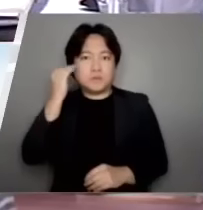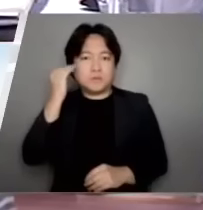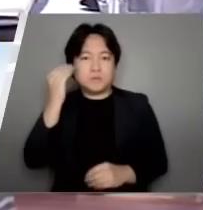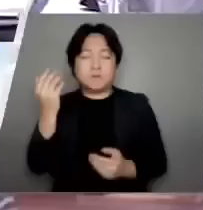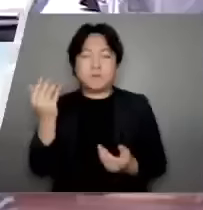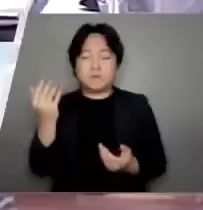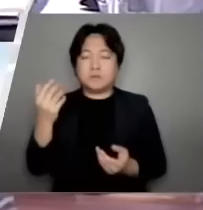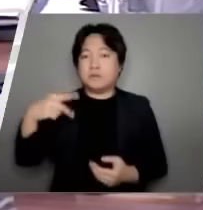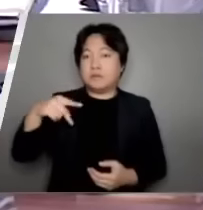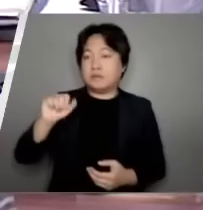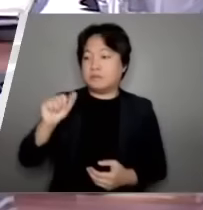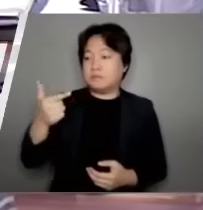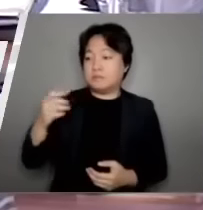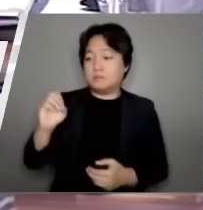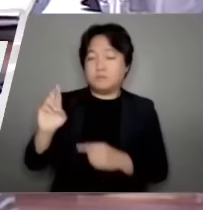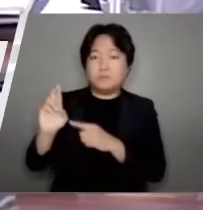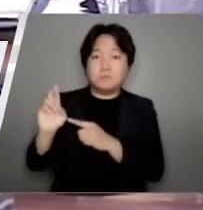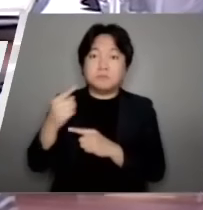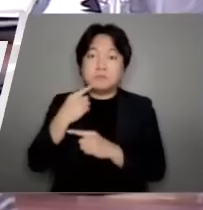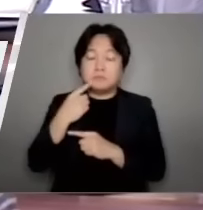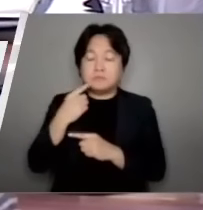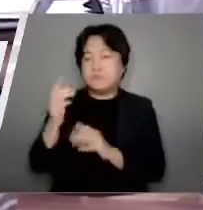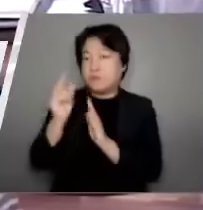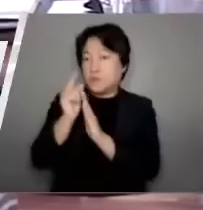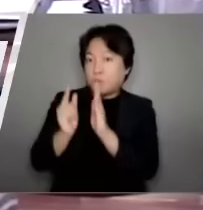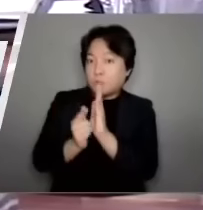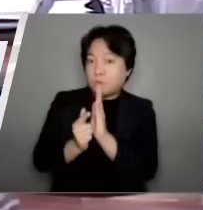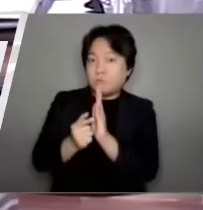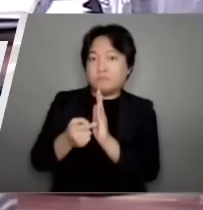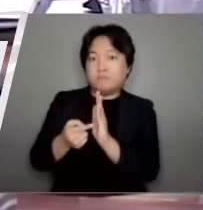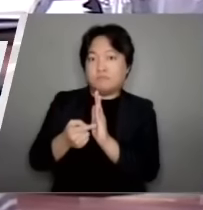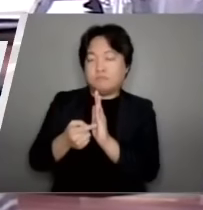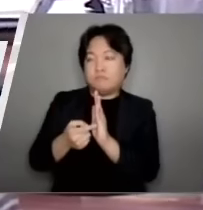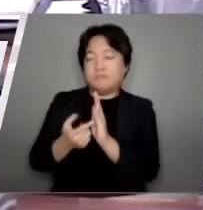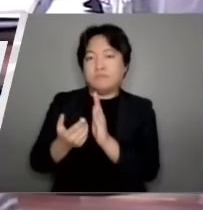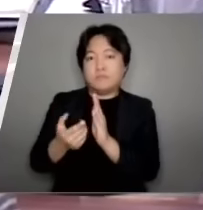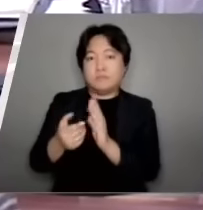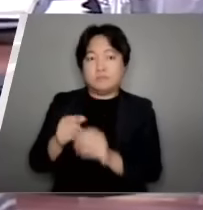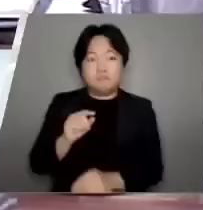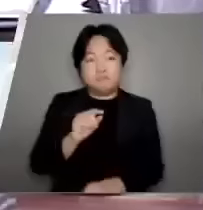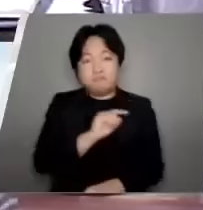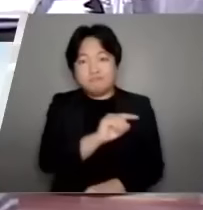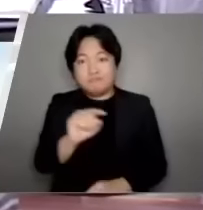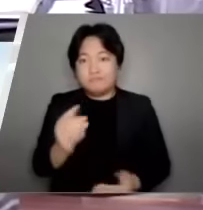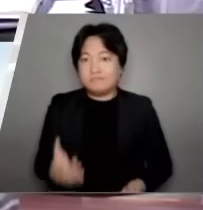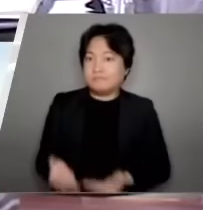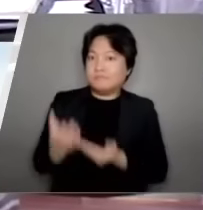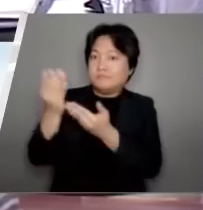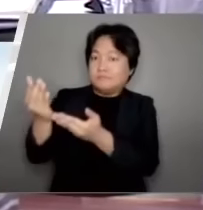this law that is being proposed will be passed, And